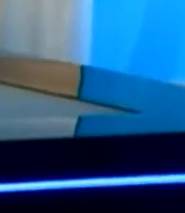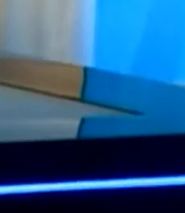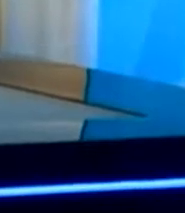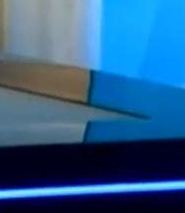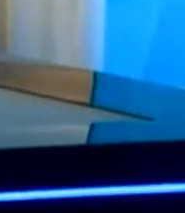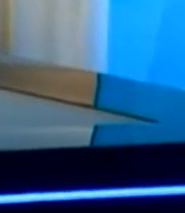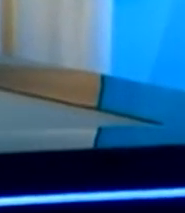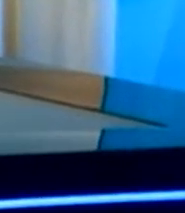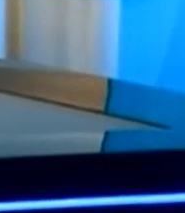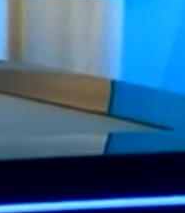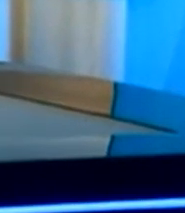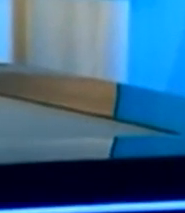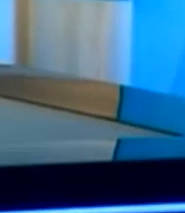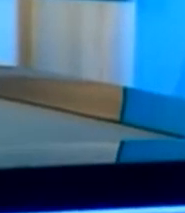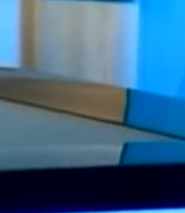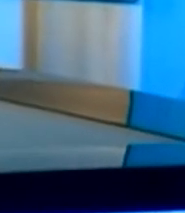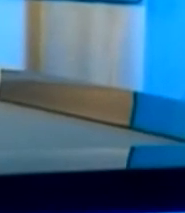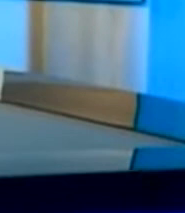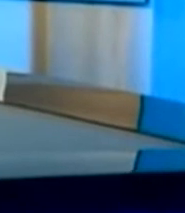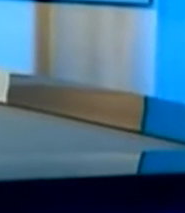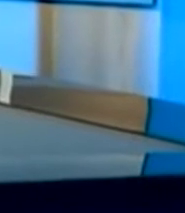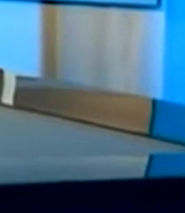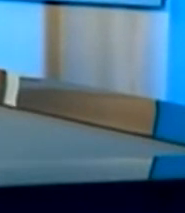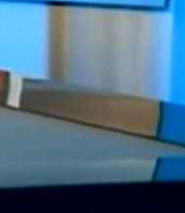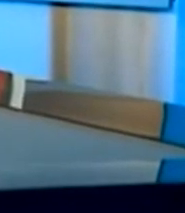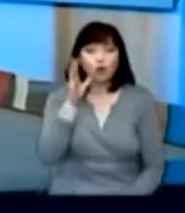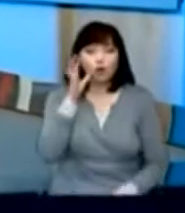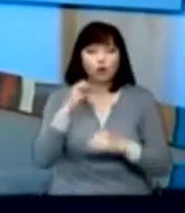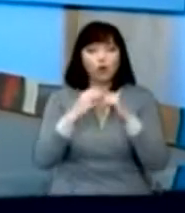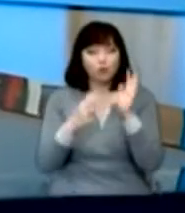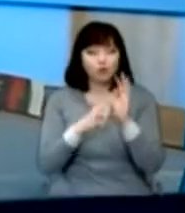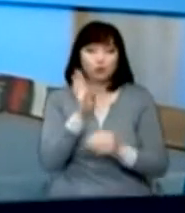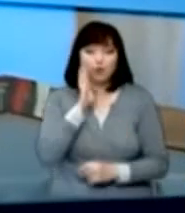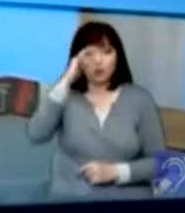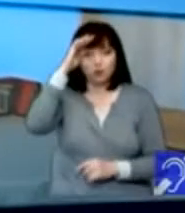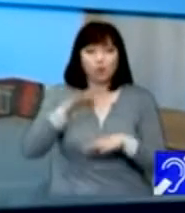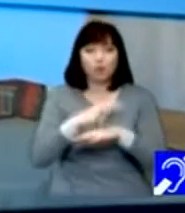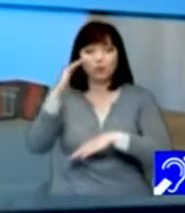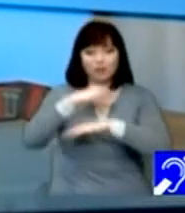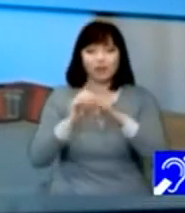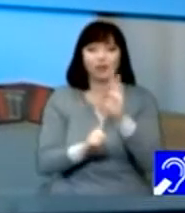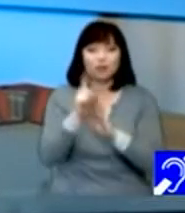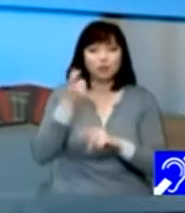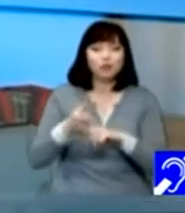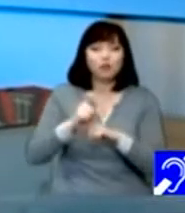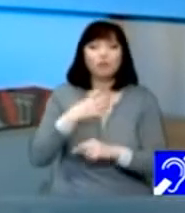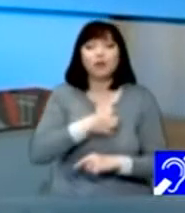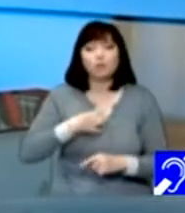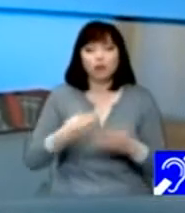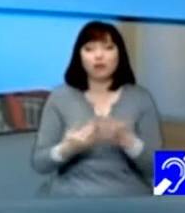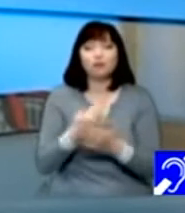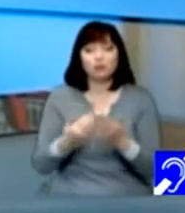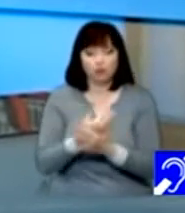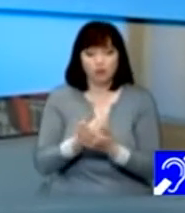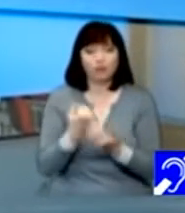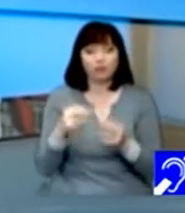Telejurnalul este prezentat de Vadim Cheptănaru. Este ora 18, domnilor, domnilor, bună seara, începe cel mai important buletin de știri al zilei,